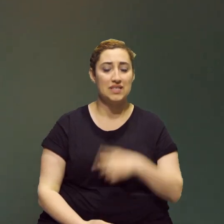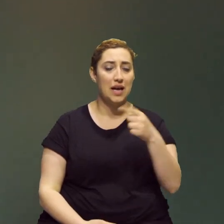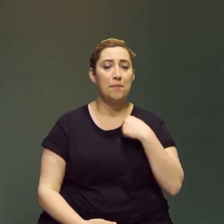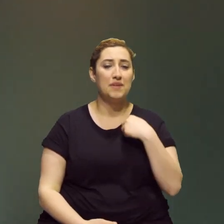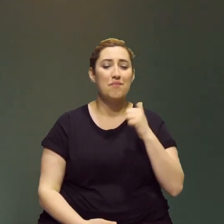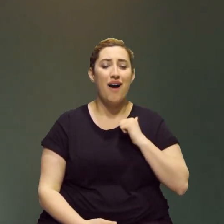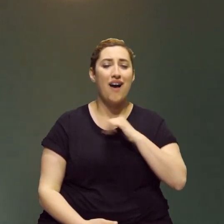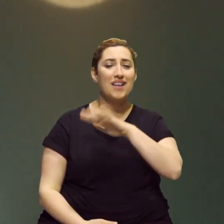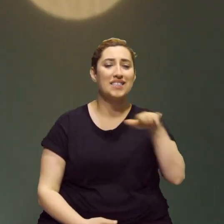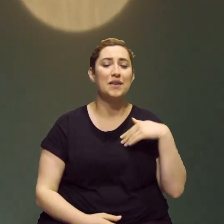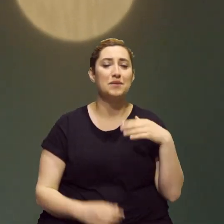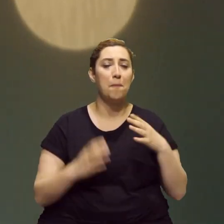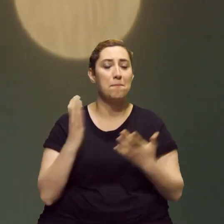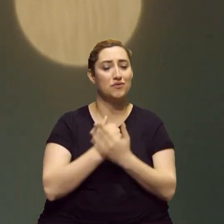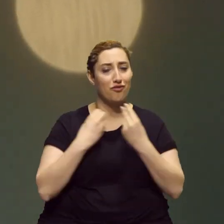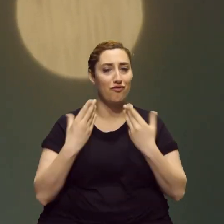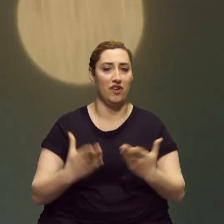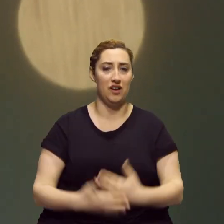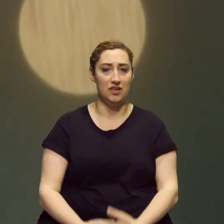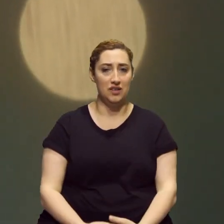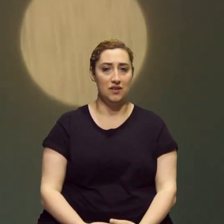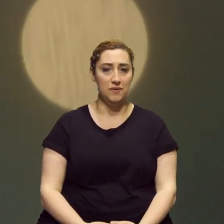Sen bizim askerimize muzaffer kıl.